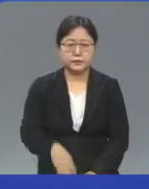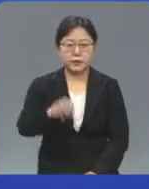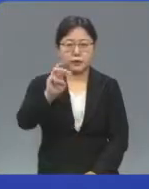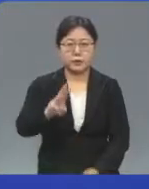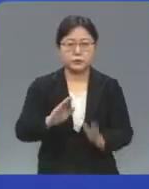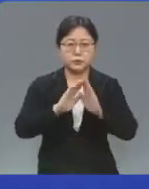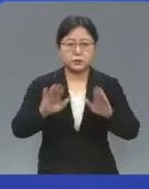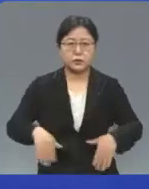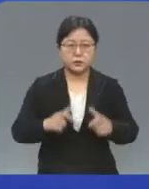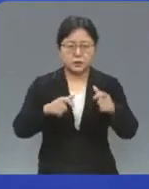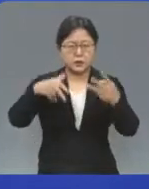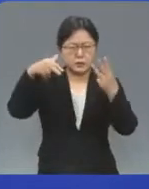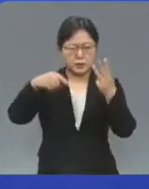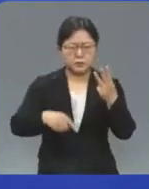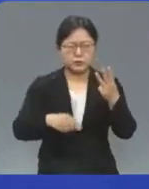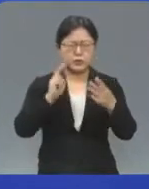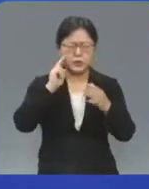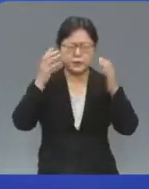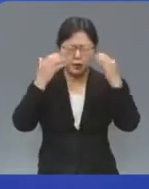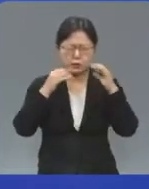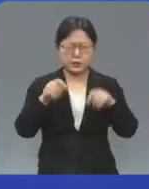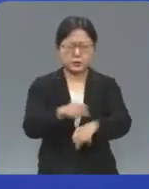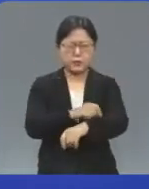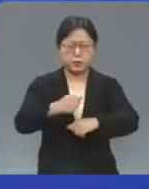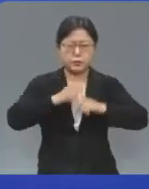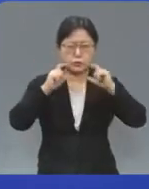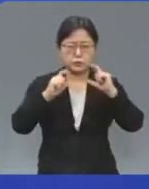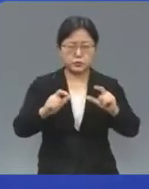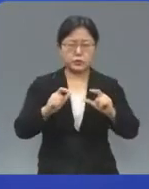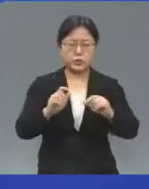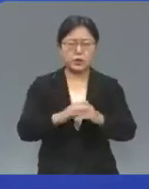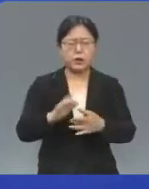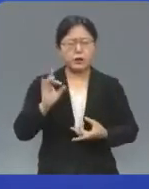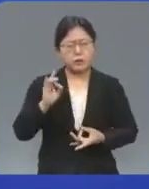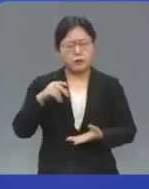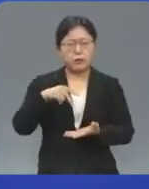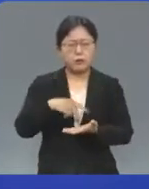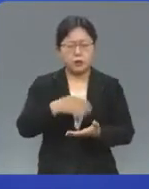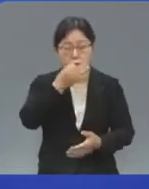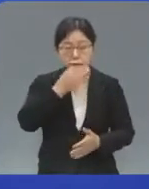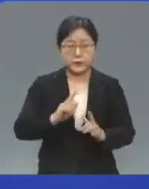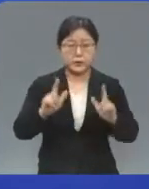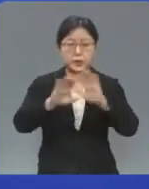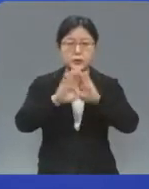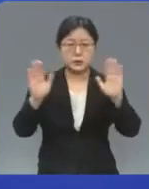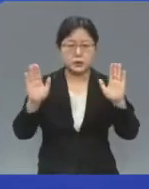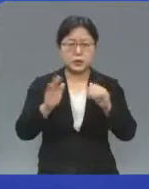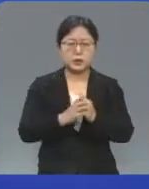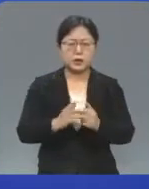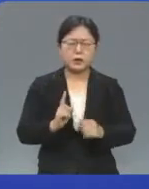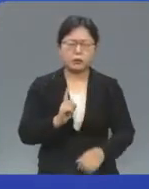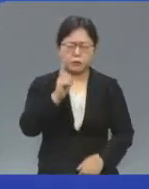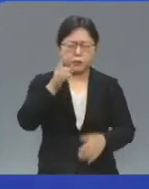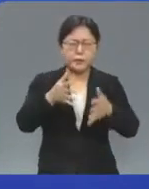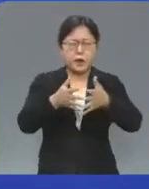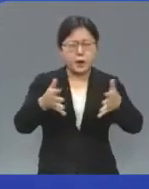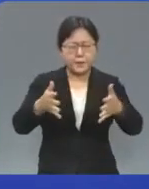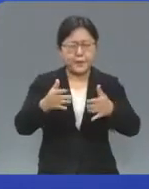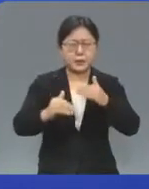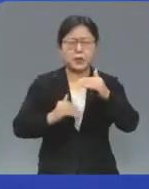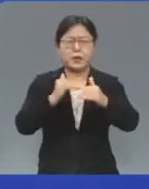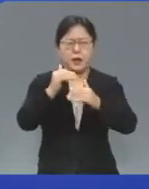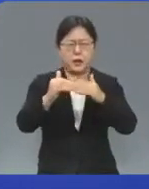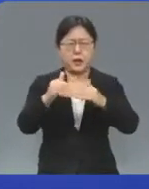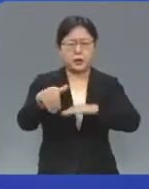범죄 전원 지역에 3주째 폭염특보가 이어지고 있습니다 가만히 서 있기도 힘든 요즘 같은 날씨에 고층 아파트 계단을 매일같이